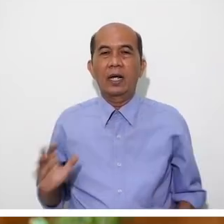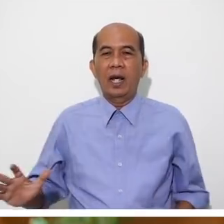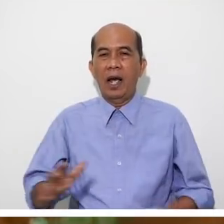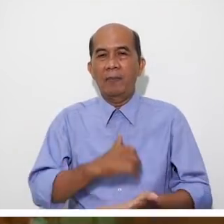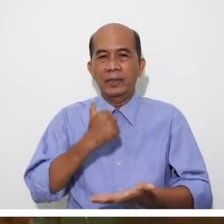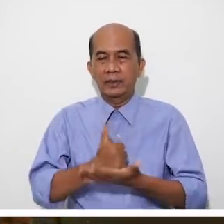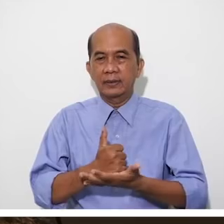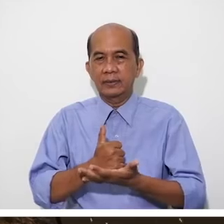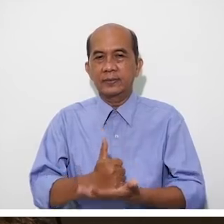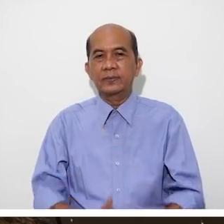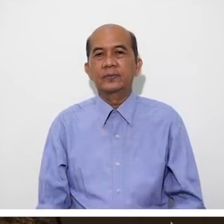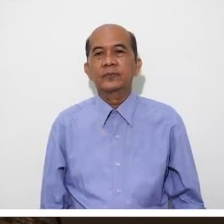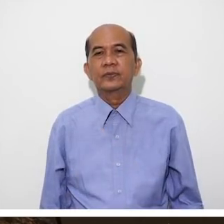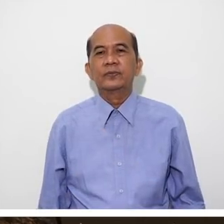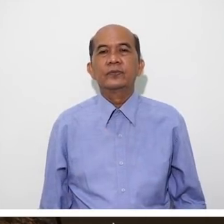Amin.